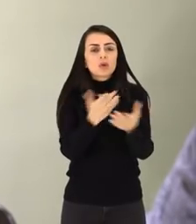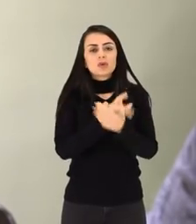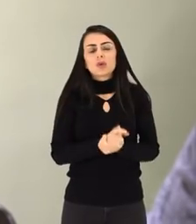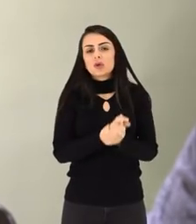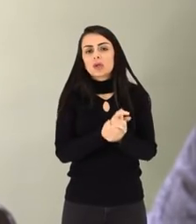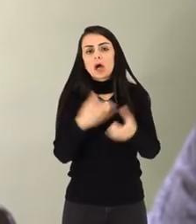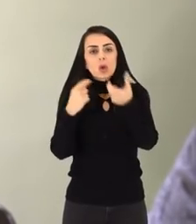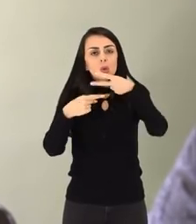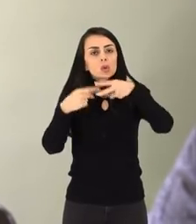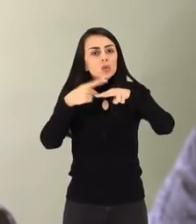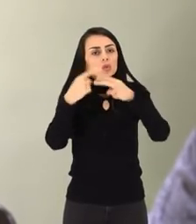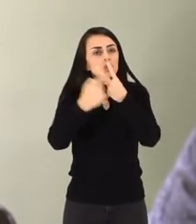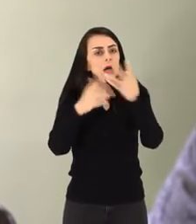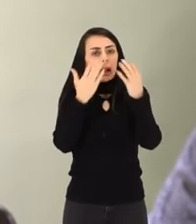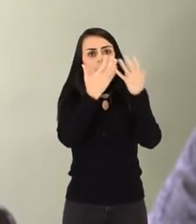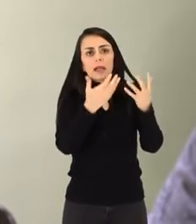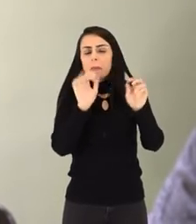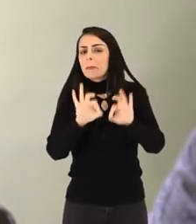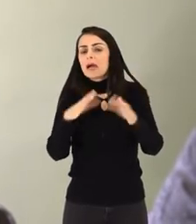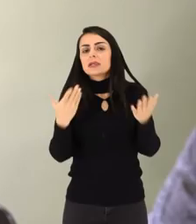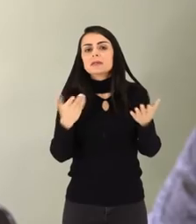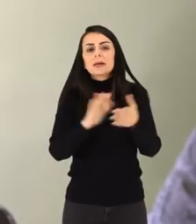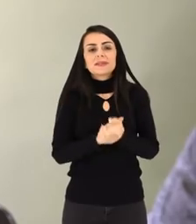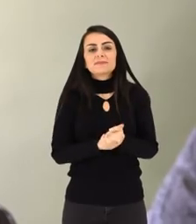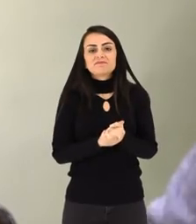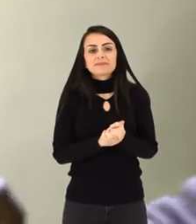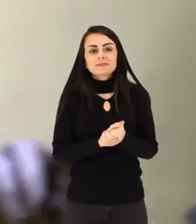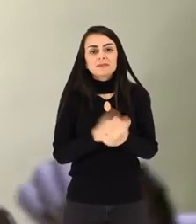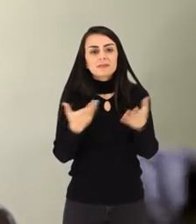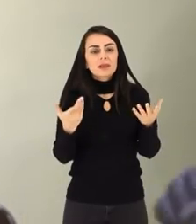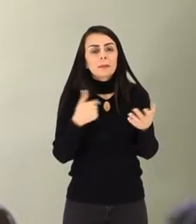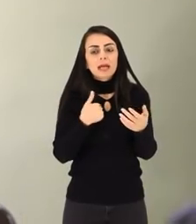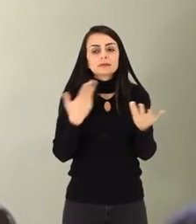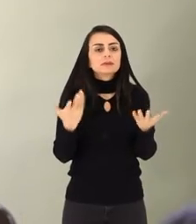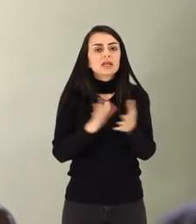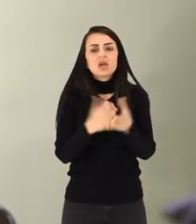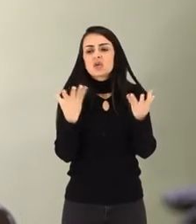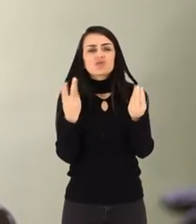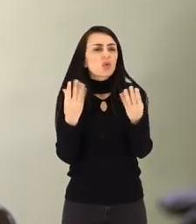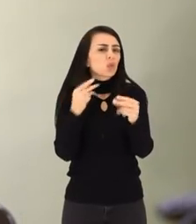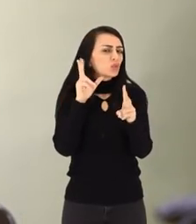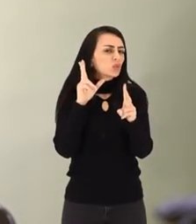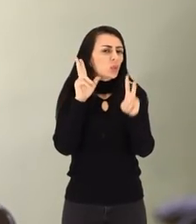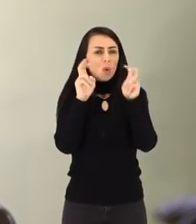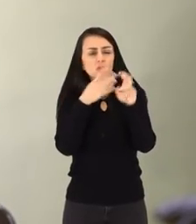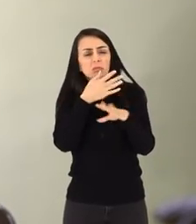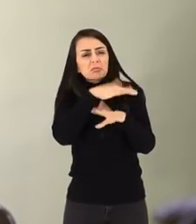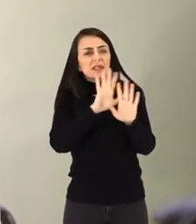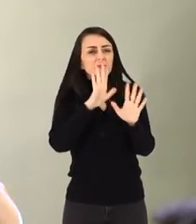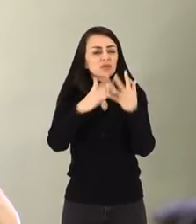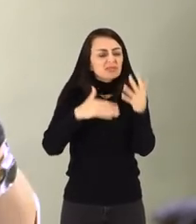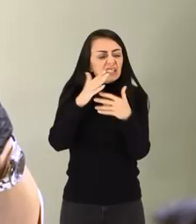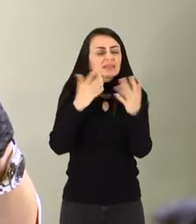birazcık ilgilenmeye başladım ama astroloji konuşabilirsem kısmıyla çok haşır neşir değilim açıkçası.